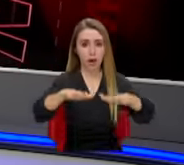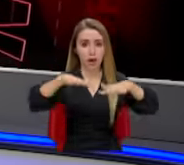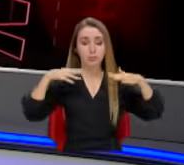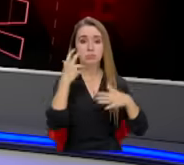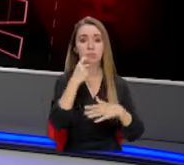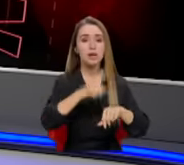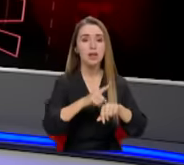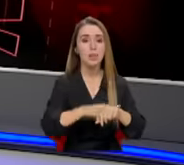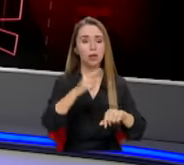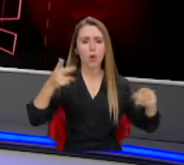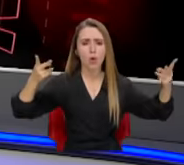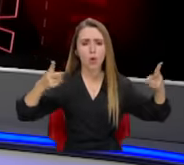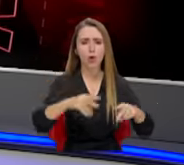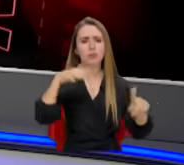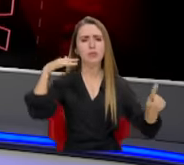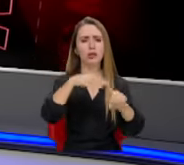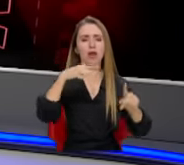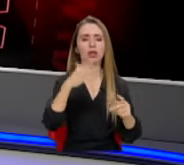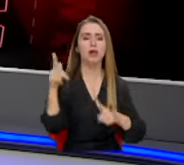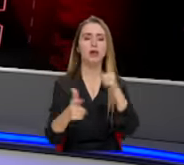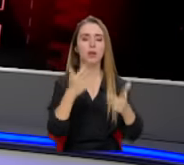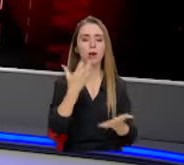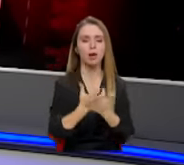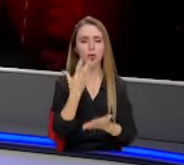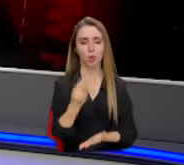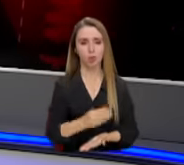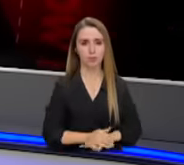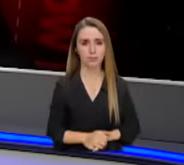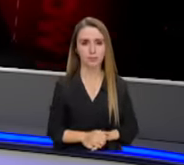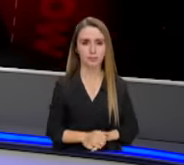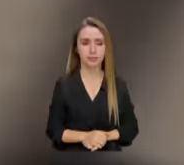katliamı sırasında yaşananlar an be an kameralara yansıdı.